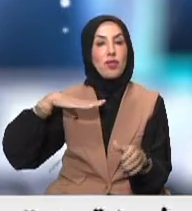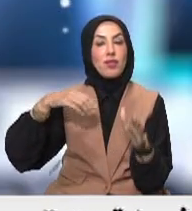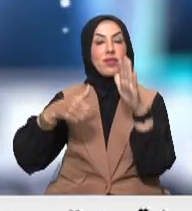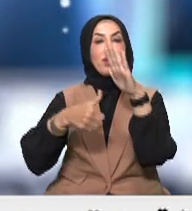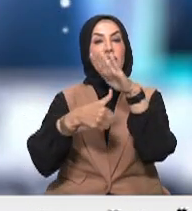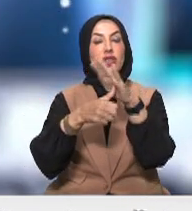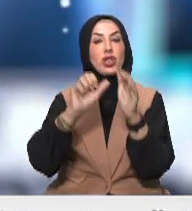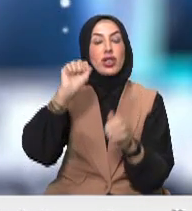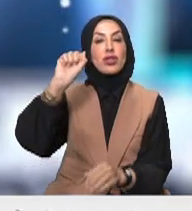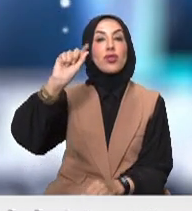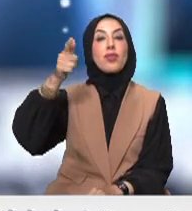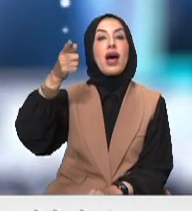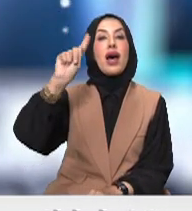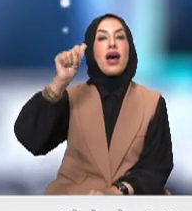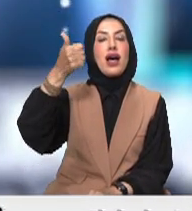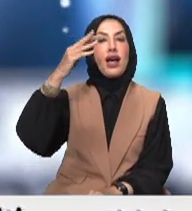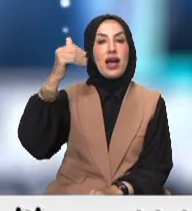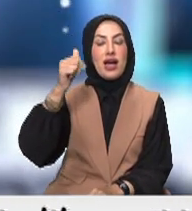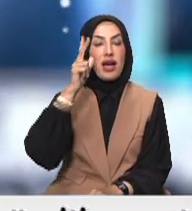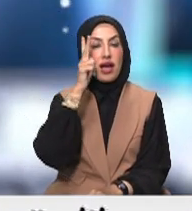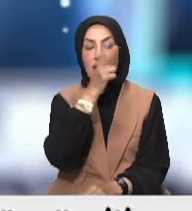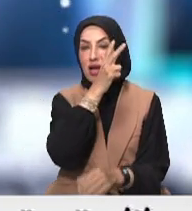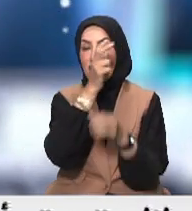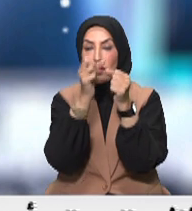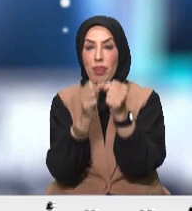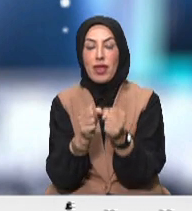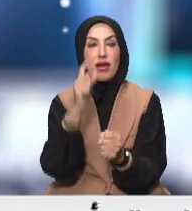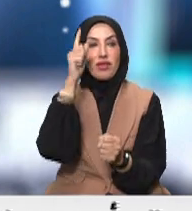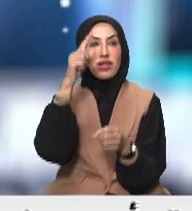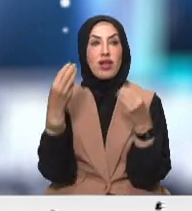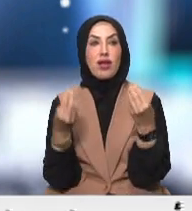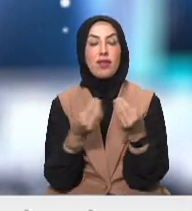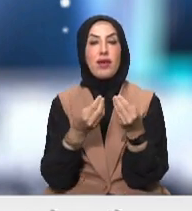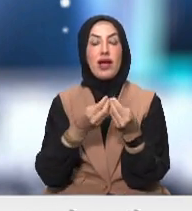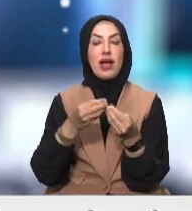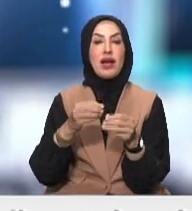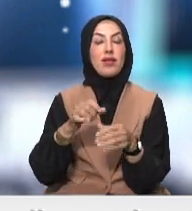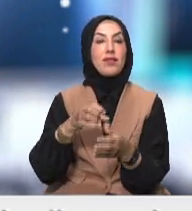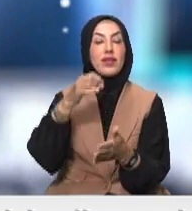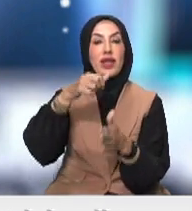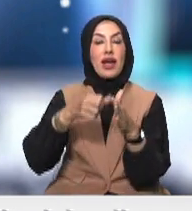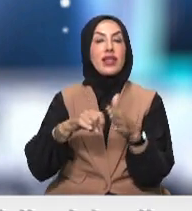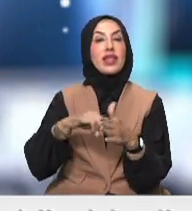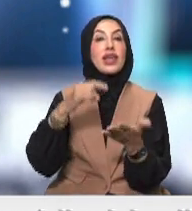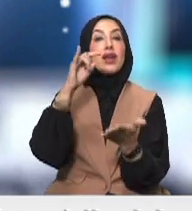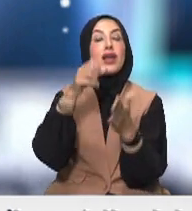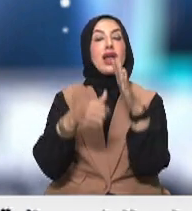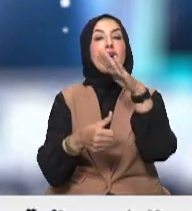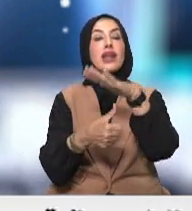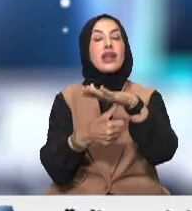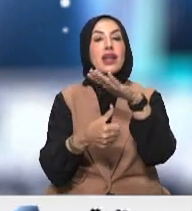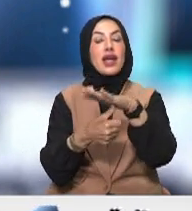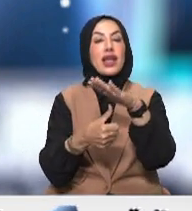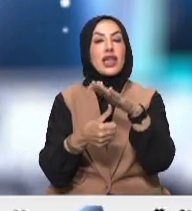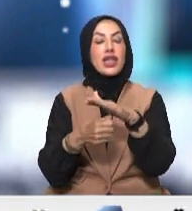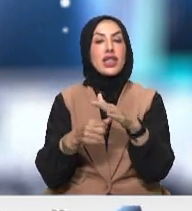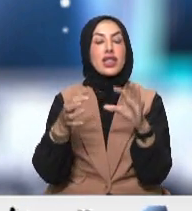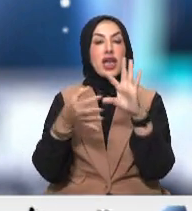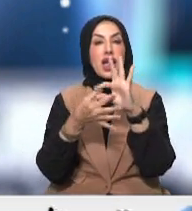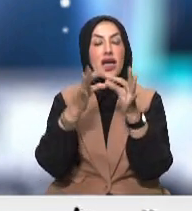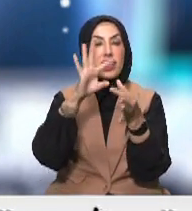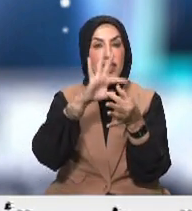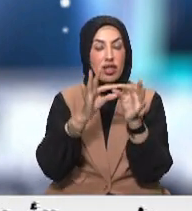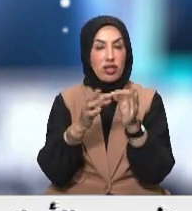الشيخ صباح خالد الحمد الصباح حفظه الله بمعالي رئيس الجمعيه العامه للامم المتحده في المون يانج